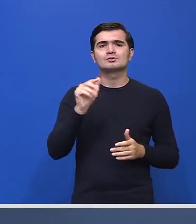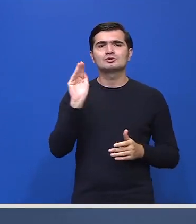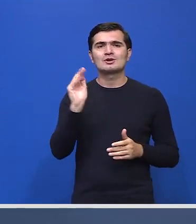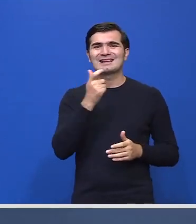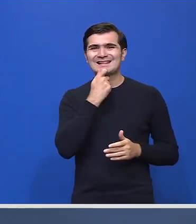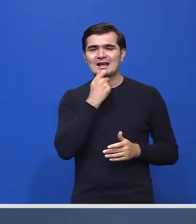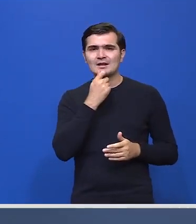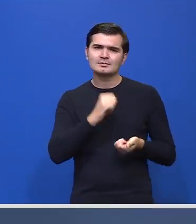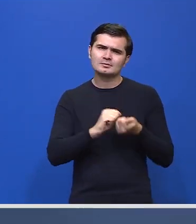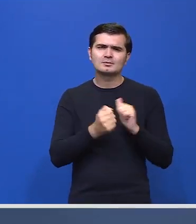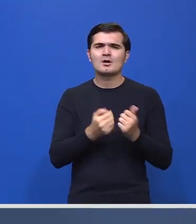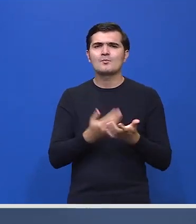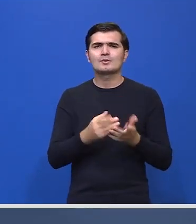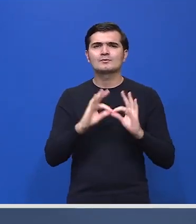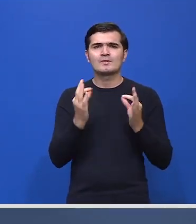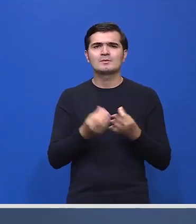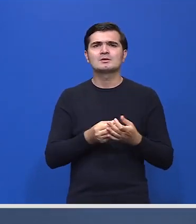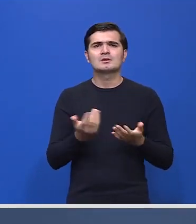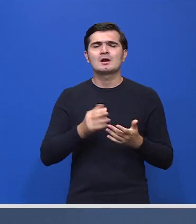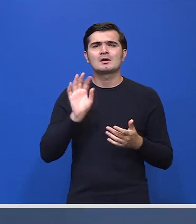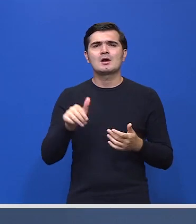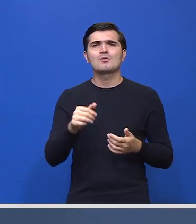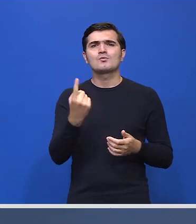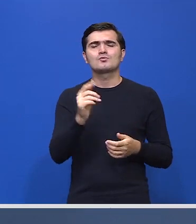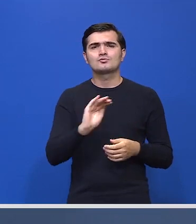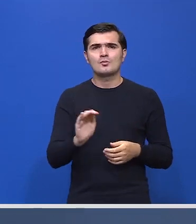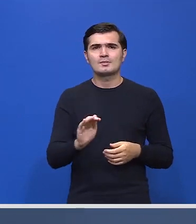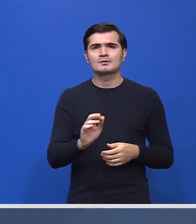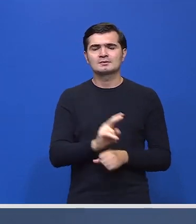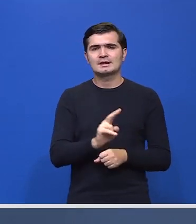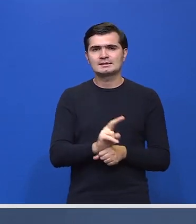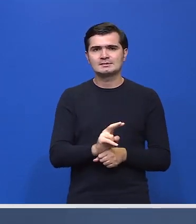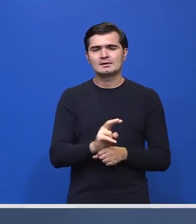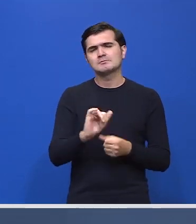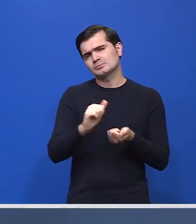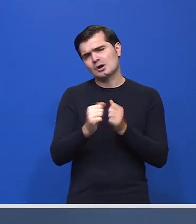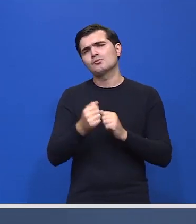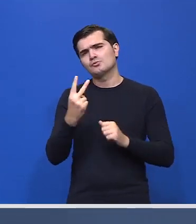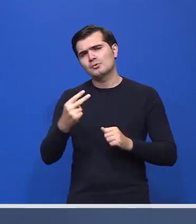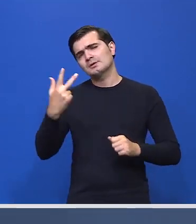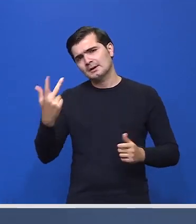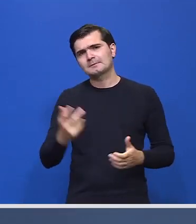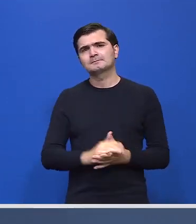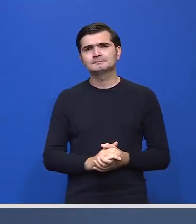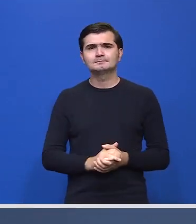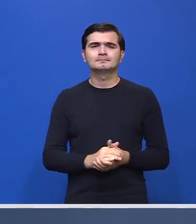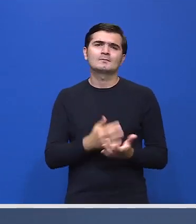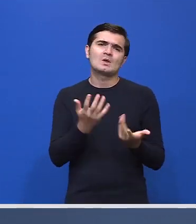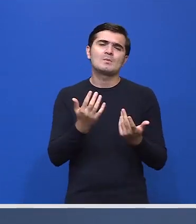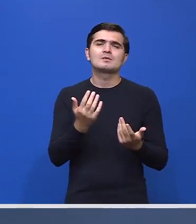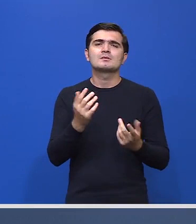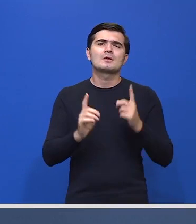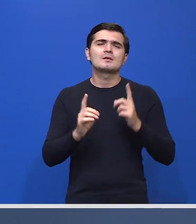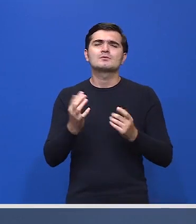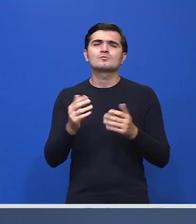pentru familiile care au câte un copil în întreținere sau 2 sau 3, în funcție de numărul de copii,